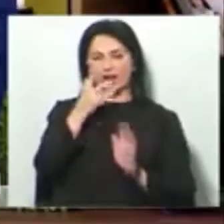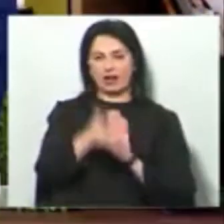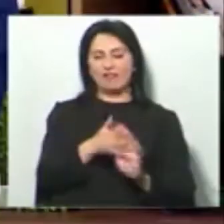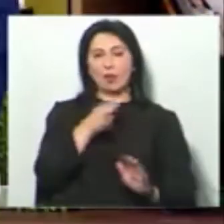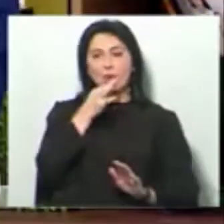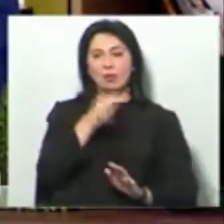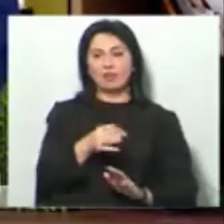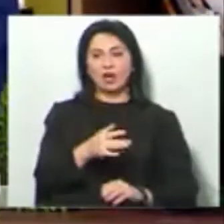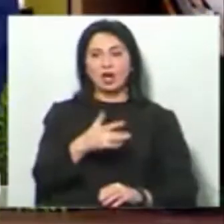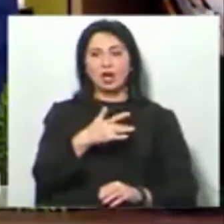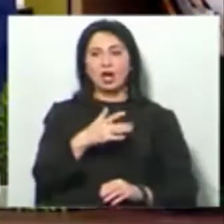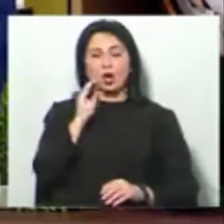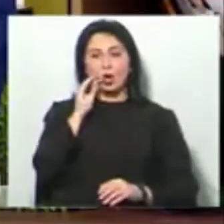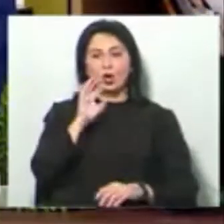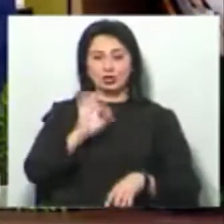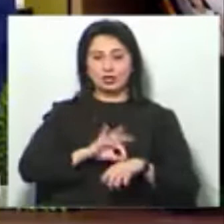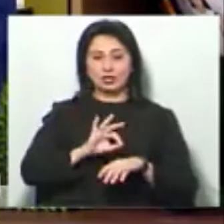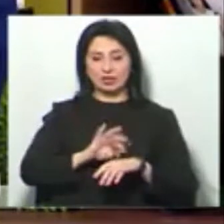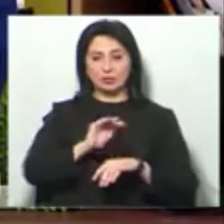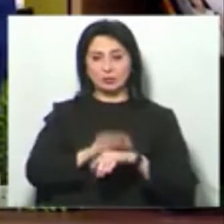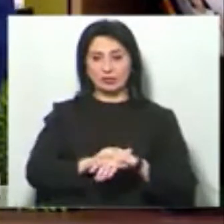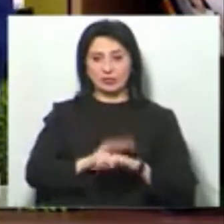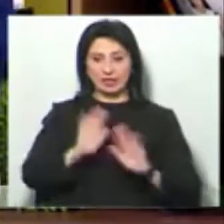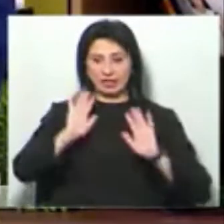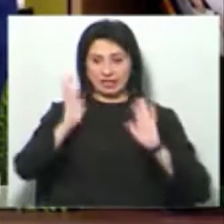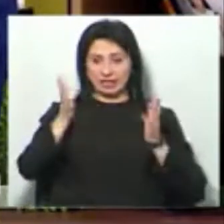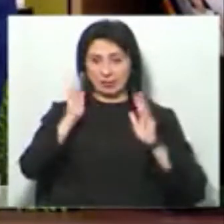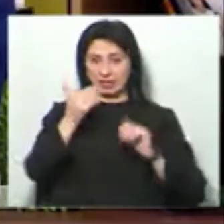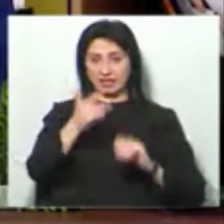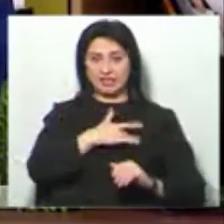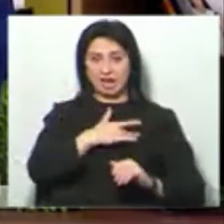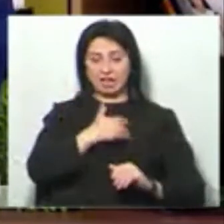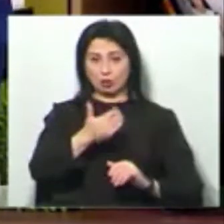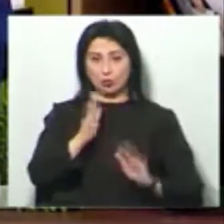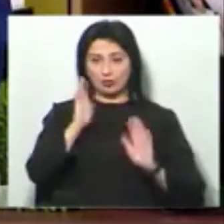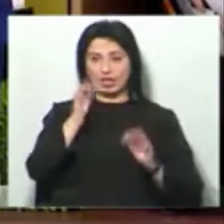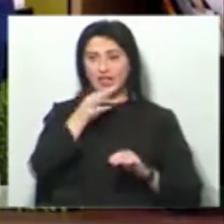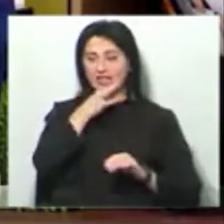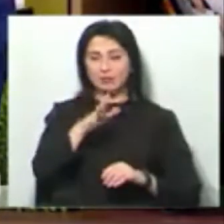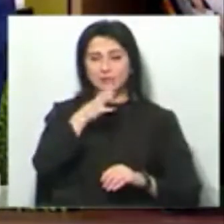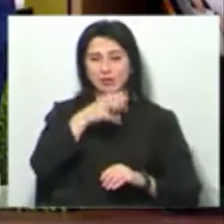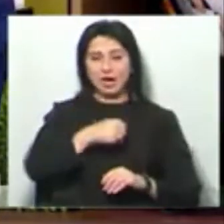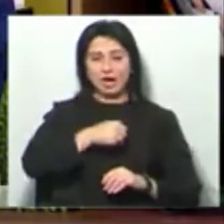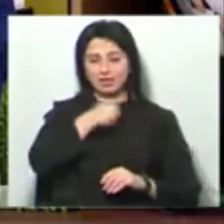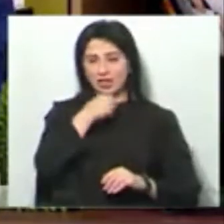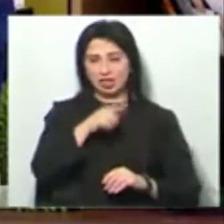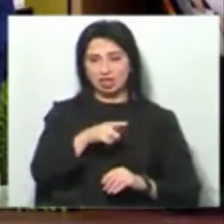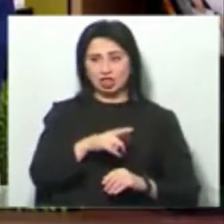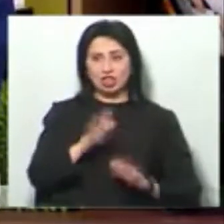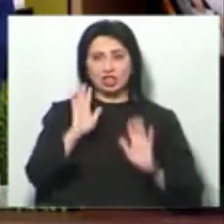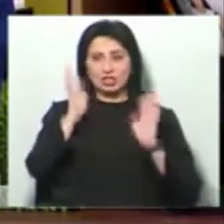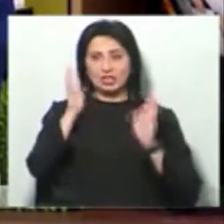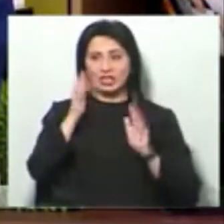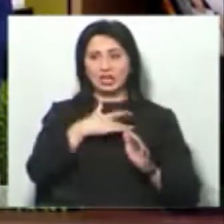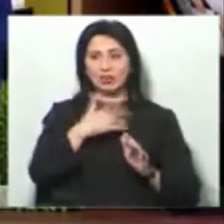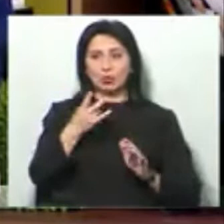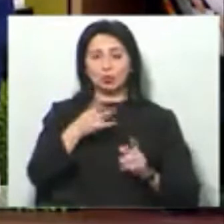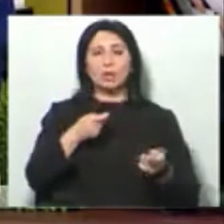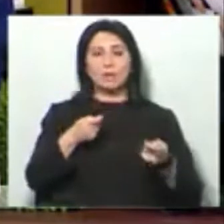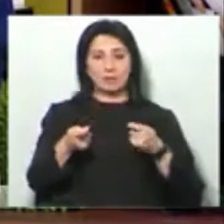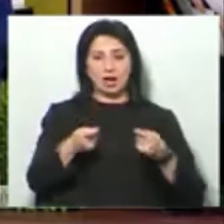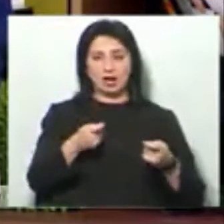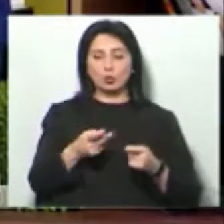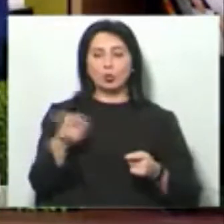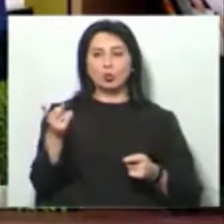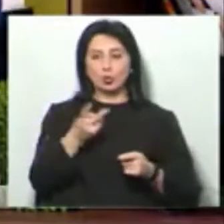რომ როდესაც არის დიაგნოზირებული არტერიული ჰიპერტენზია, ნებისმიერ ასაკში არტერიული ჰიპერტენზია უნდა იყოს მართული.